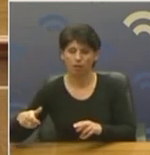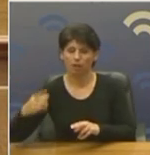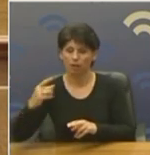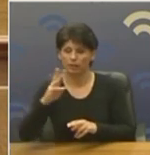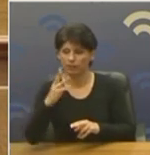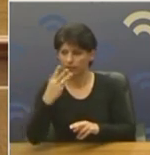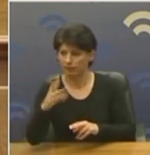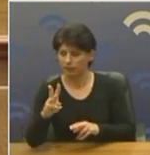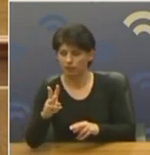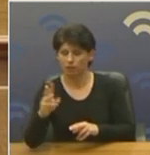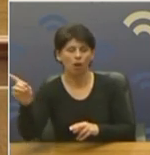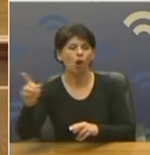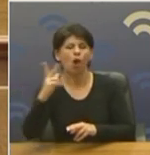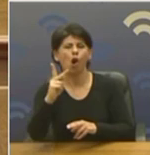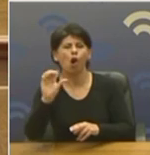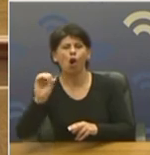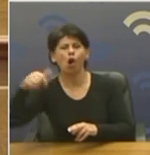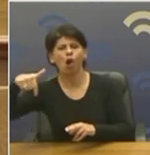ευρώ ετησίως. Ο Κογκολέζος.